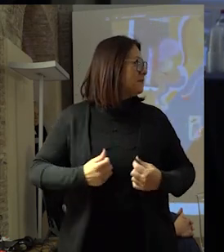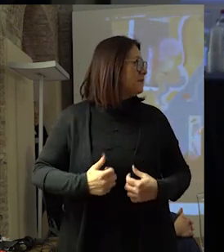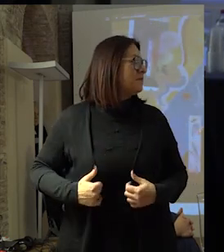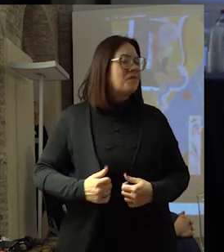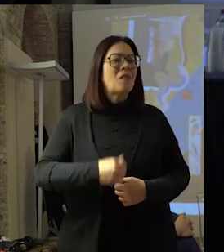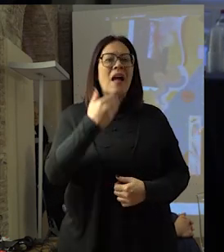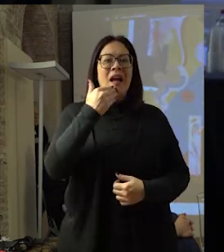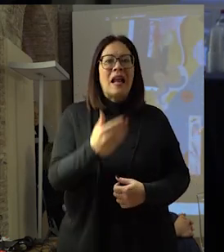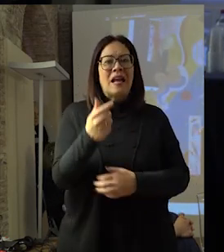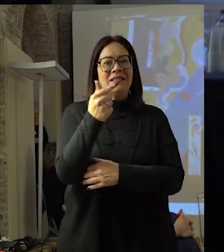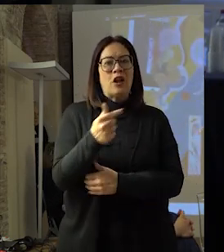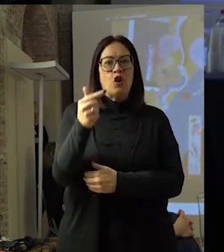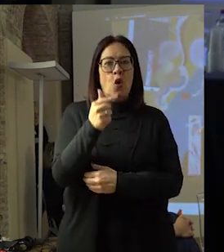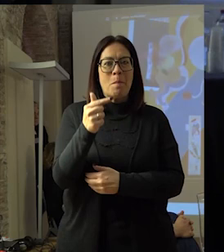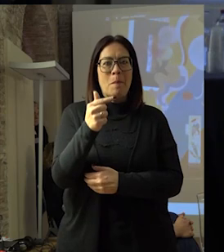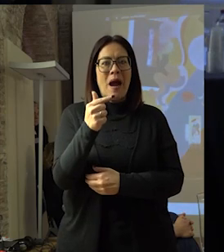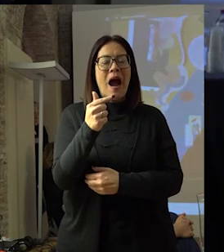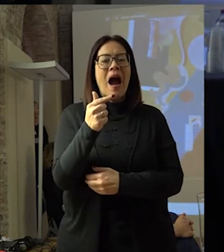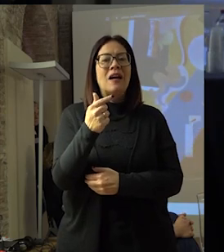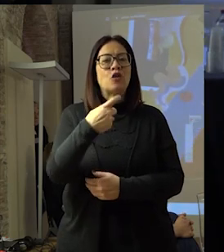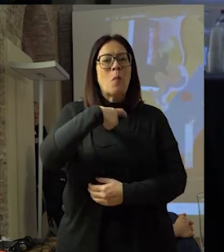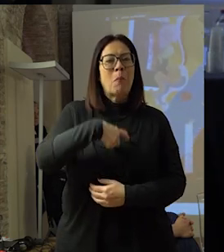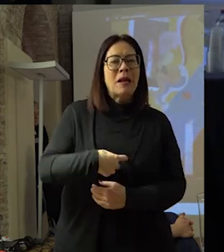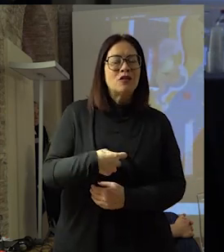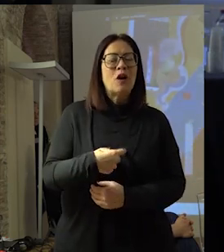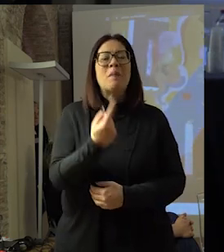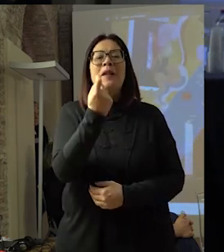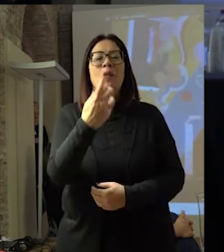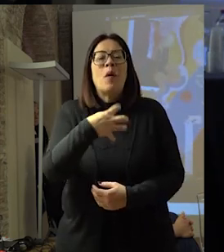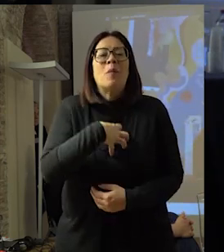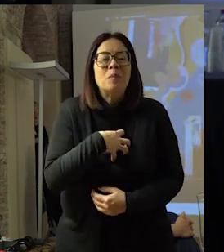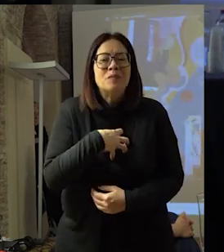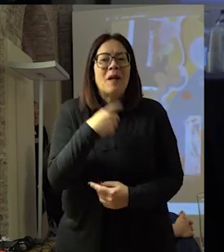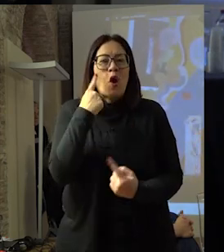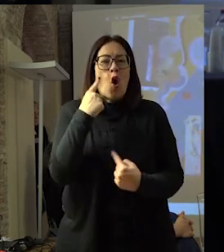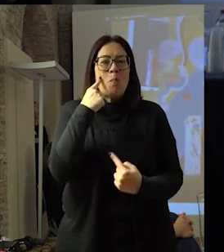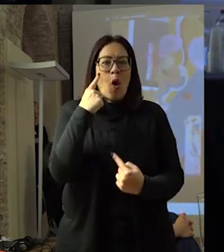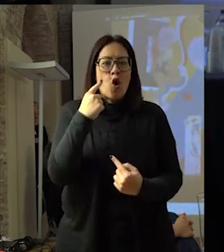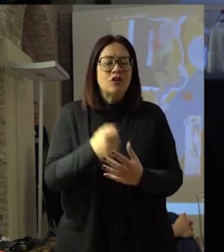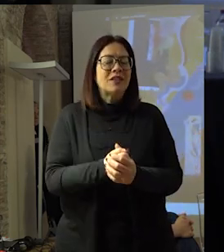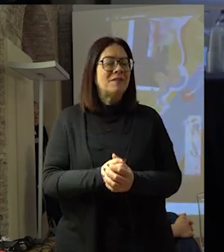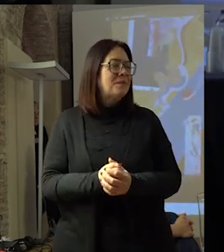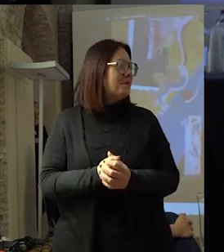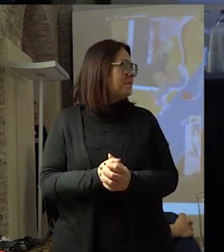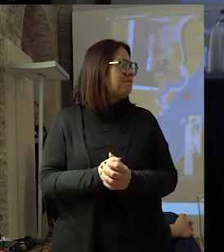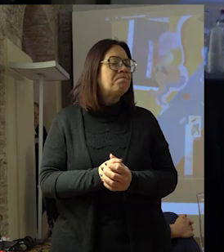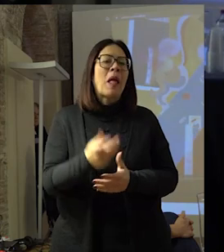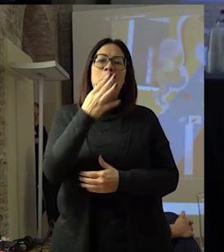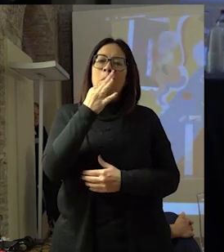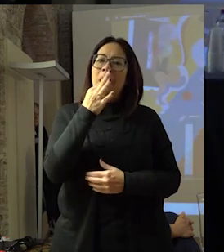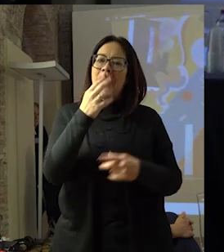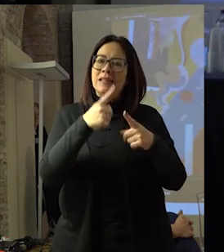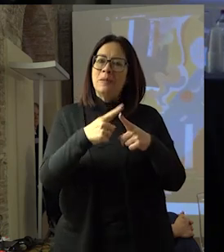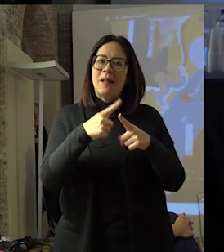Davvero Tommaso, personalmente mi sono anche un po' commossa, grazie davvero, una bellissima testimonianza.